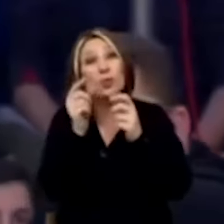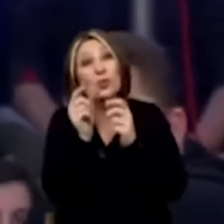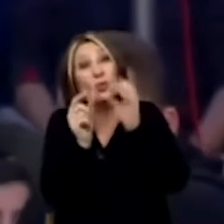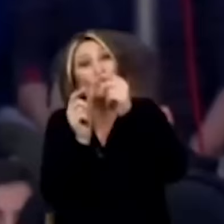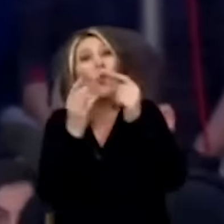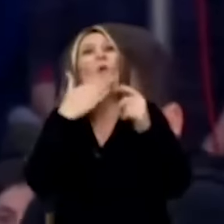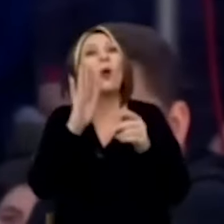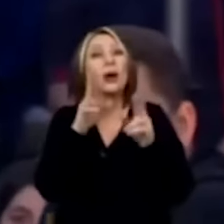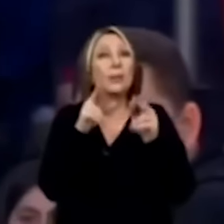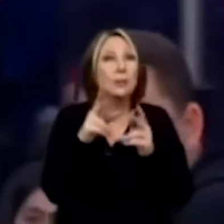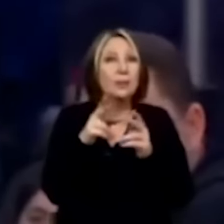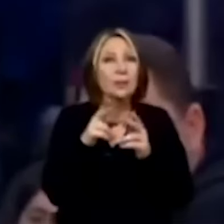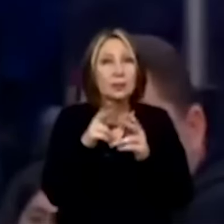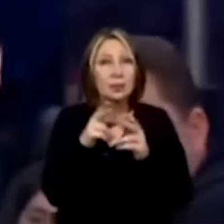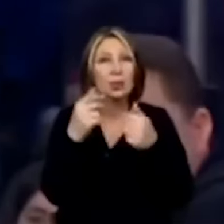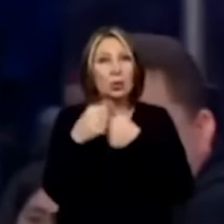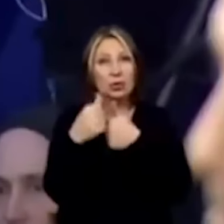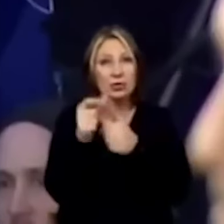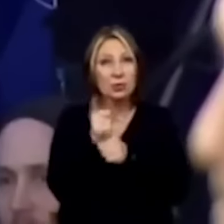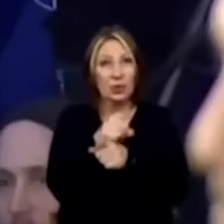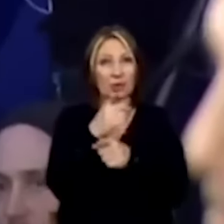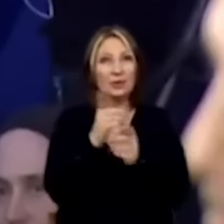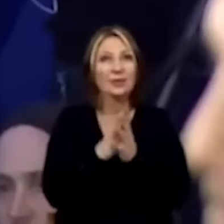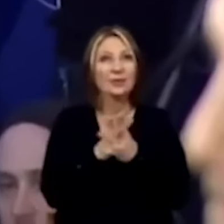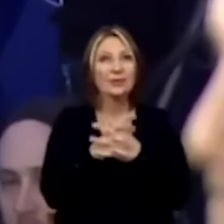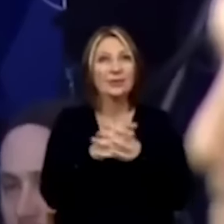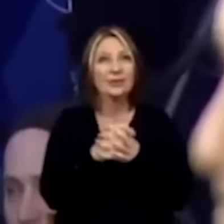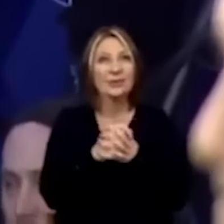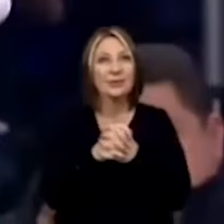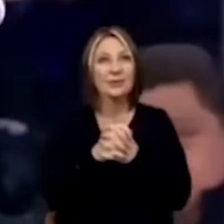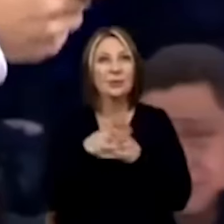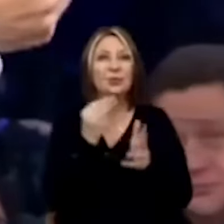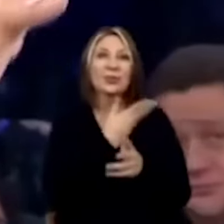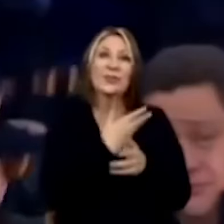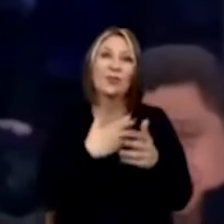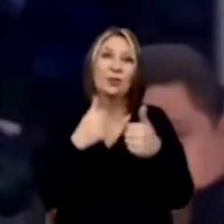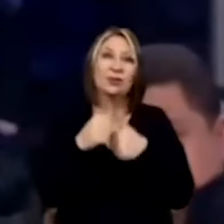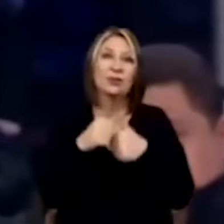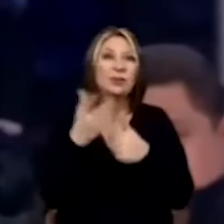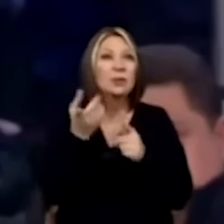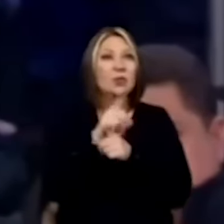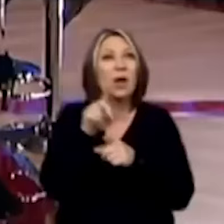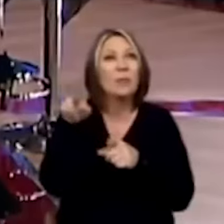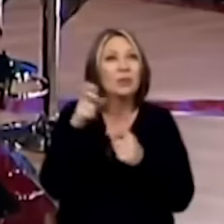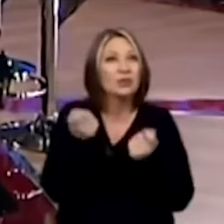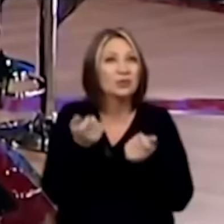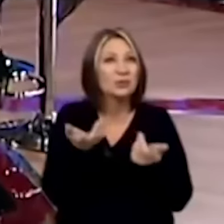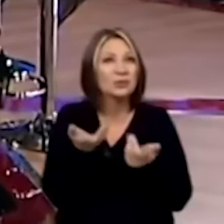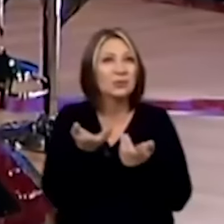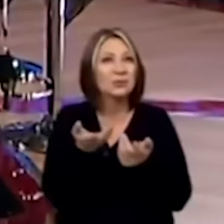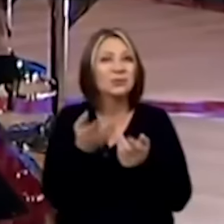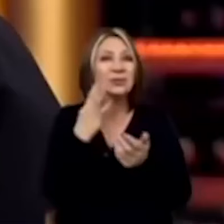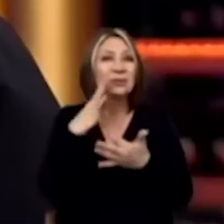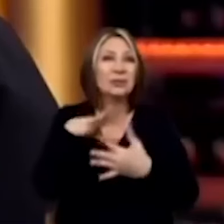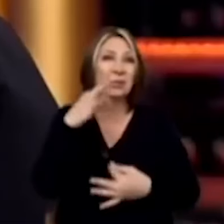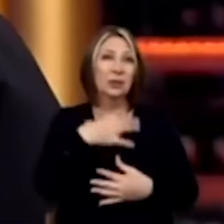üğünün üzerine nokta olmayanı. Kocasının soyadı. Çok seviyor kocasını ama niye o soyadı almaya çalışsın? Evet,